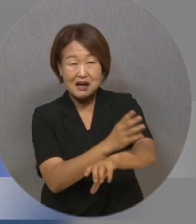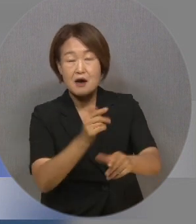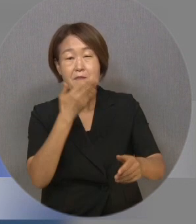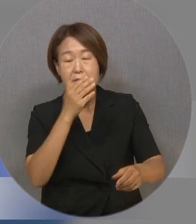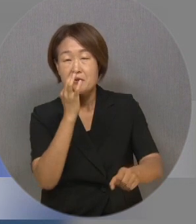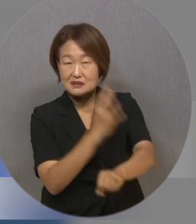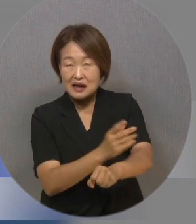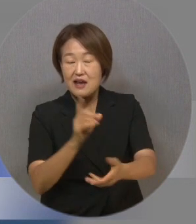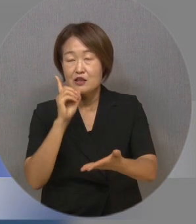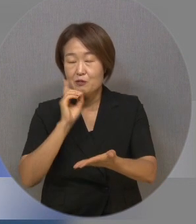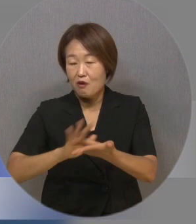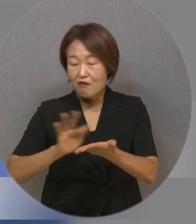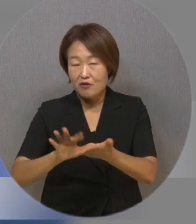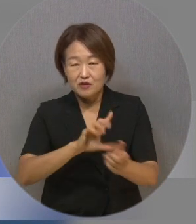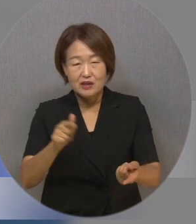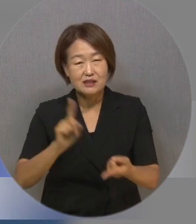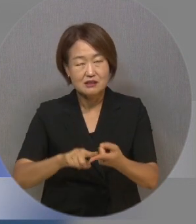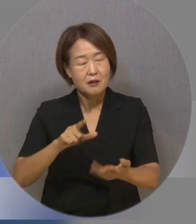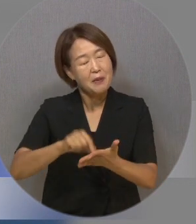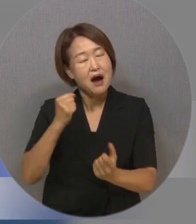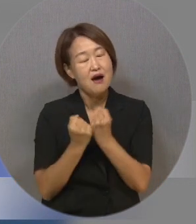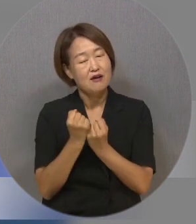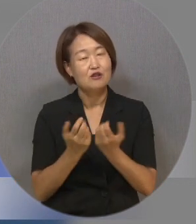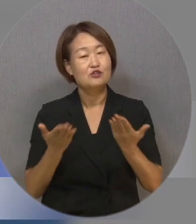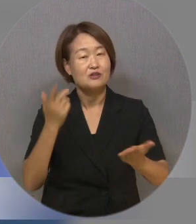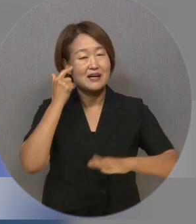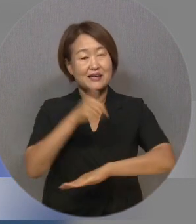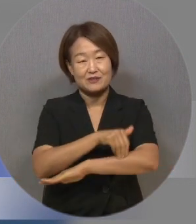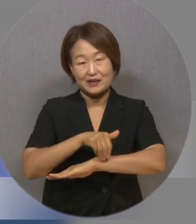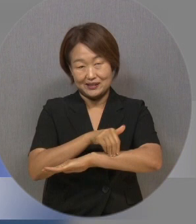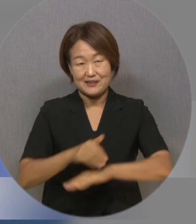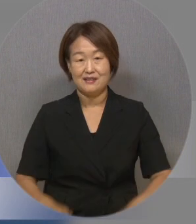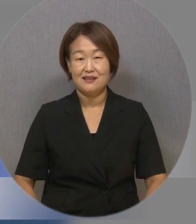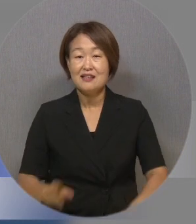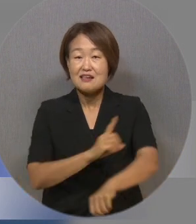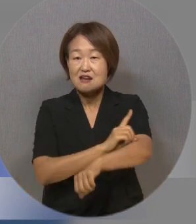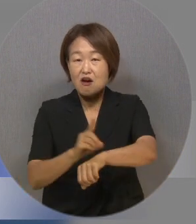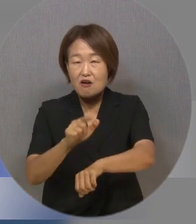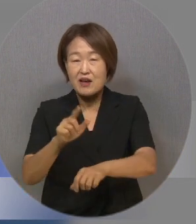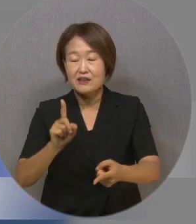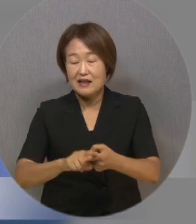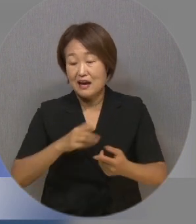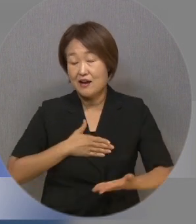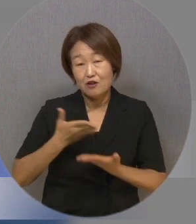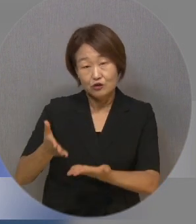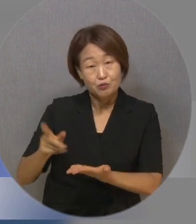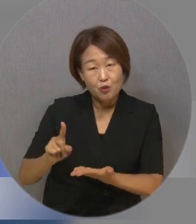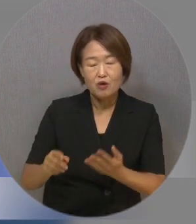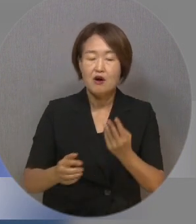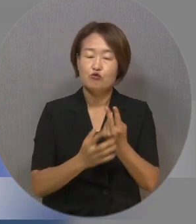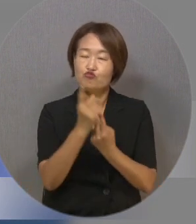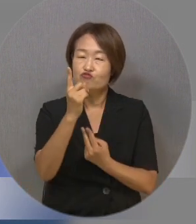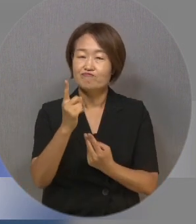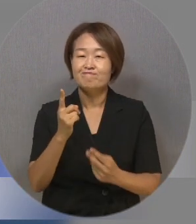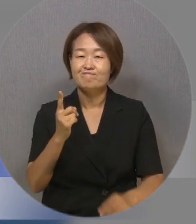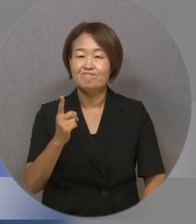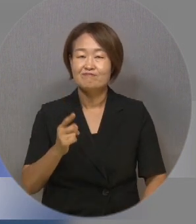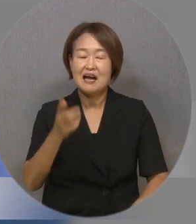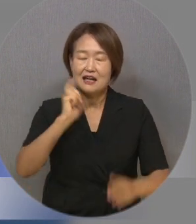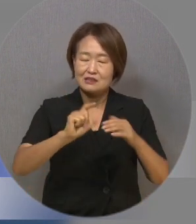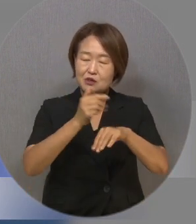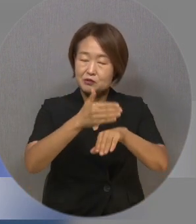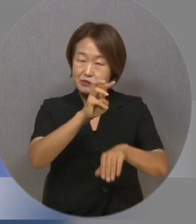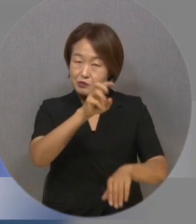안내합니다 한편 지난 7월 21일부터 디지털 안내사는 현장에서 2인 1조로 오전